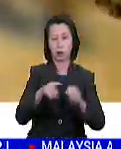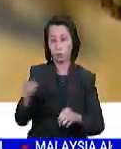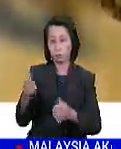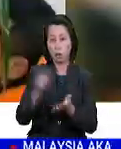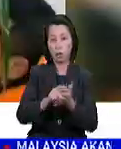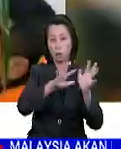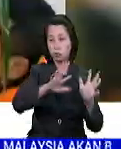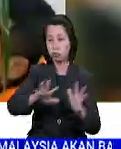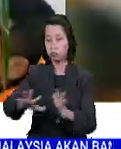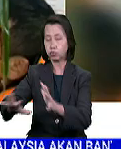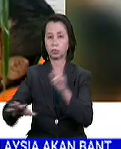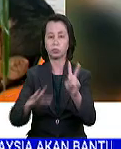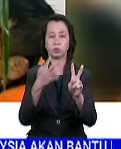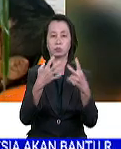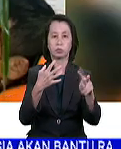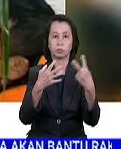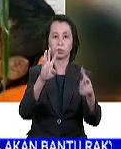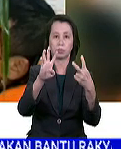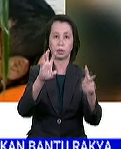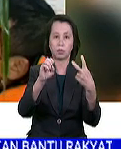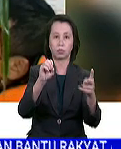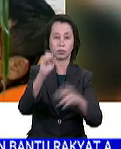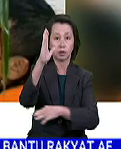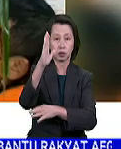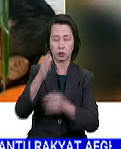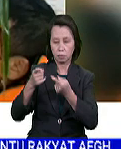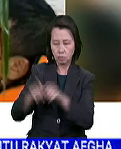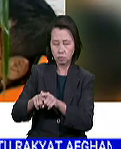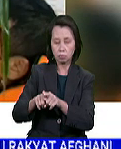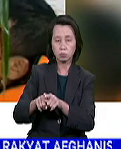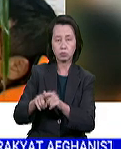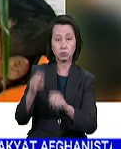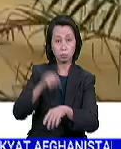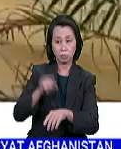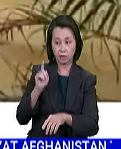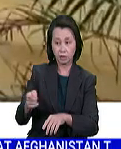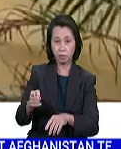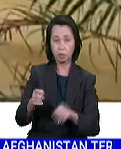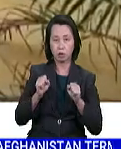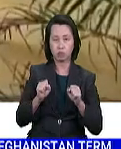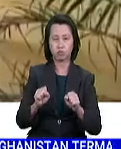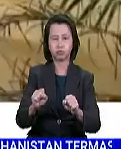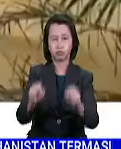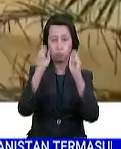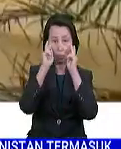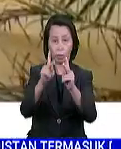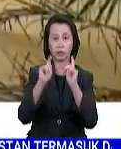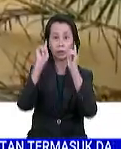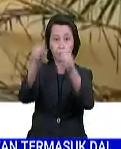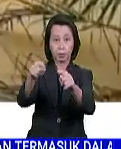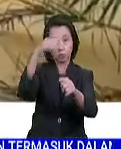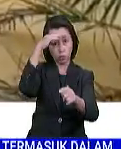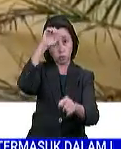dilaporkan hanyut 12.40 tengah hari tadi. Kejadian dipercayai berlaku ketika dia sedang menghala ke arah Kuantan